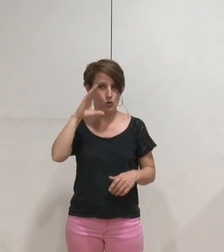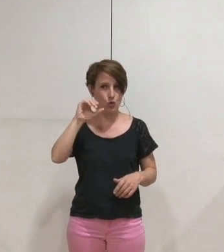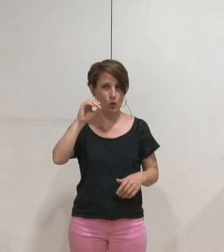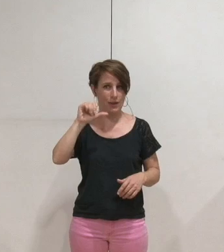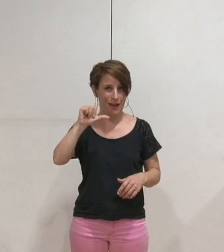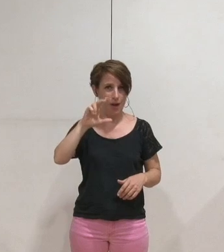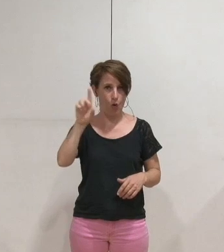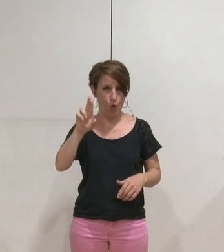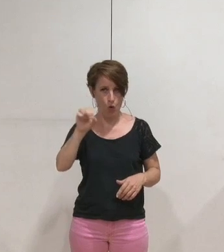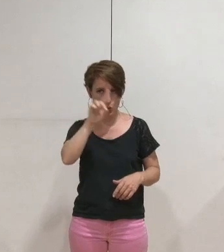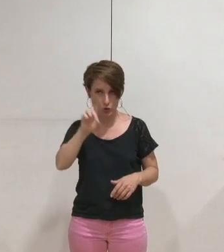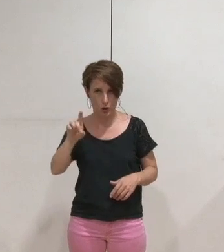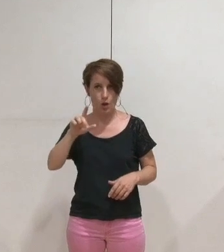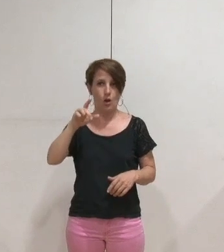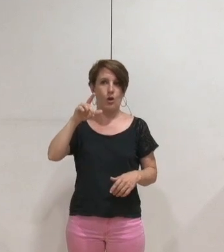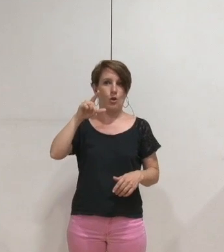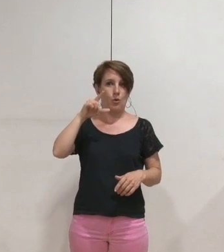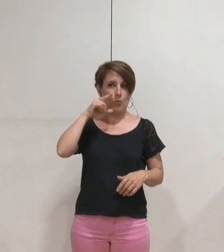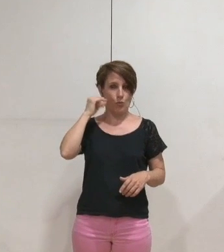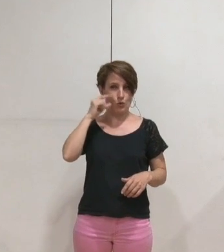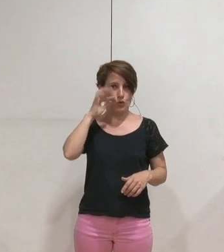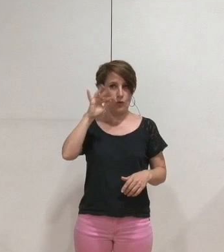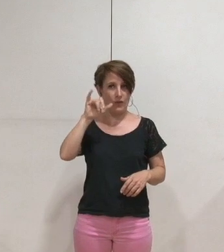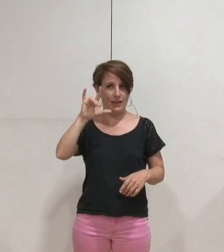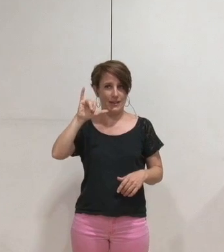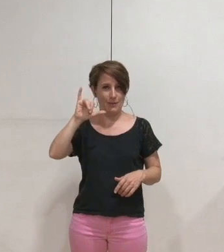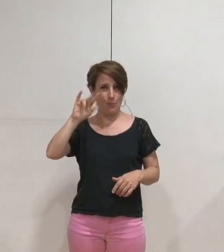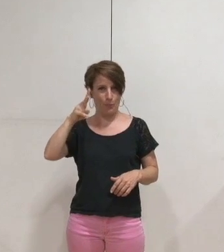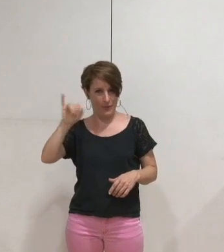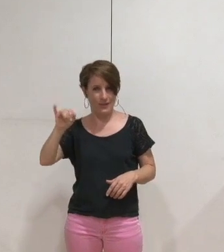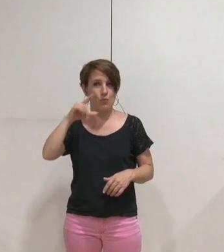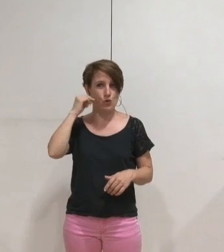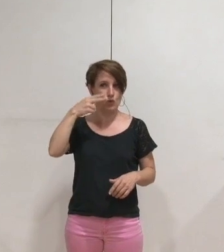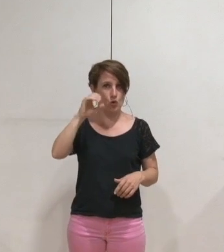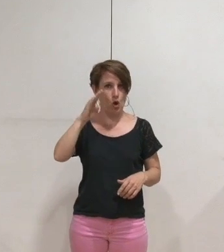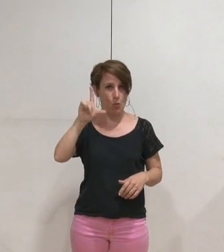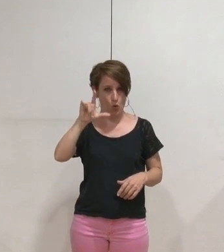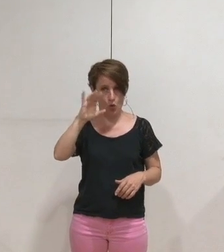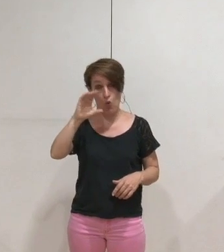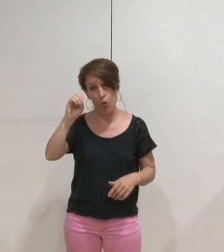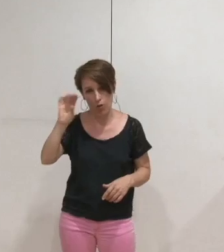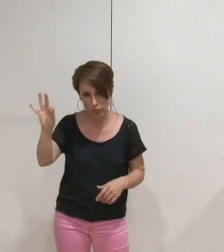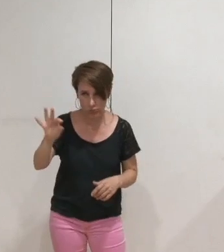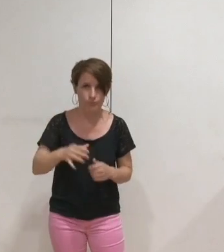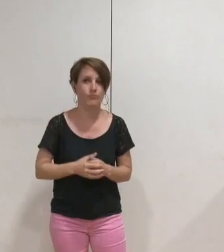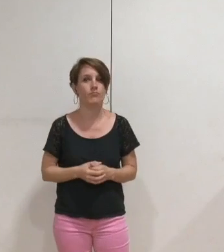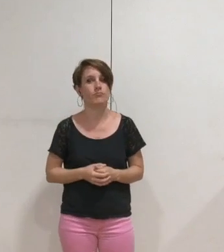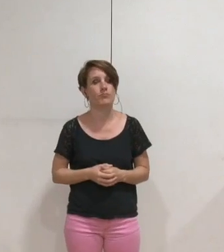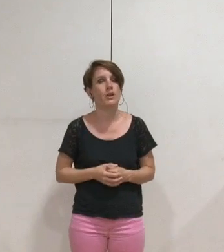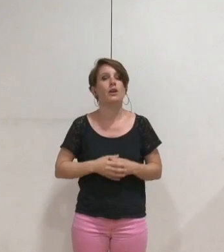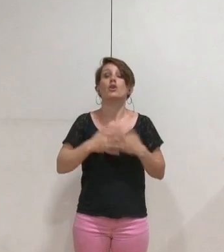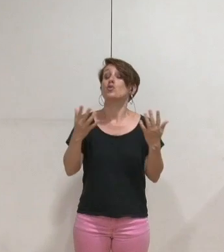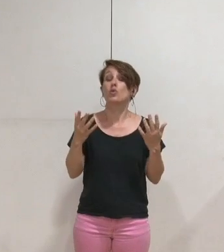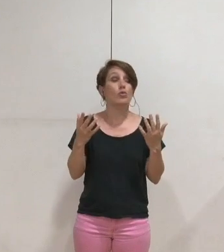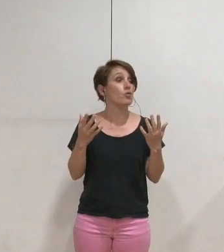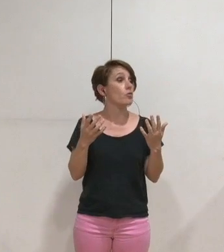Philippi et Olivier Noblecourt et je mets donc la délibération numéro 47 avec les déomin les votes les désignations ainsi faites